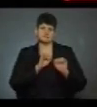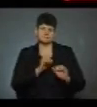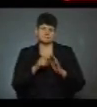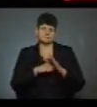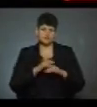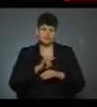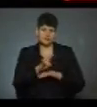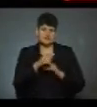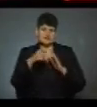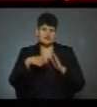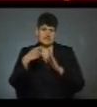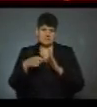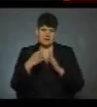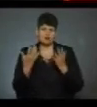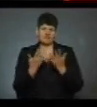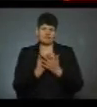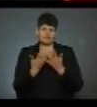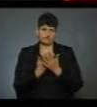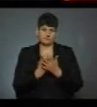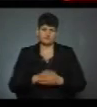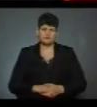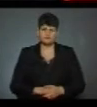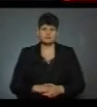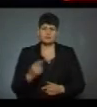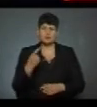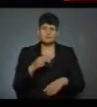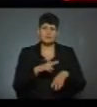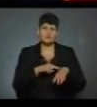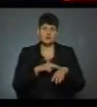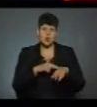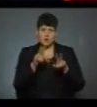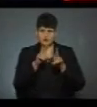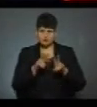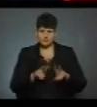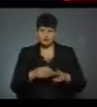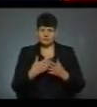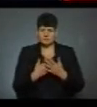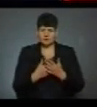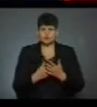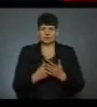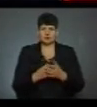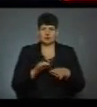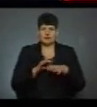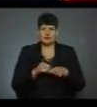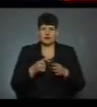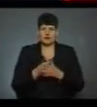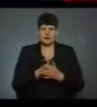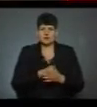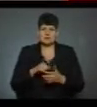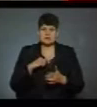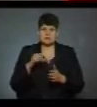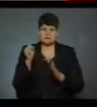знімають документальний фільм. Тернопільські поліцейські розглядатимуть версію доведення до самогубства студентки з